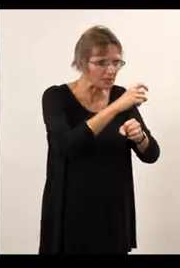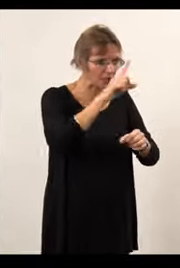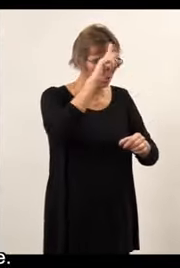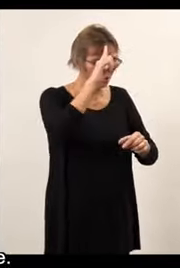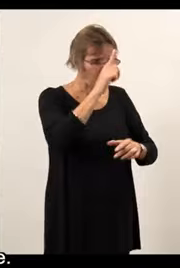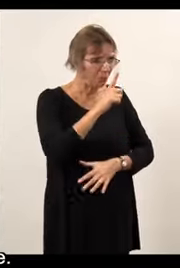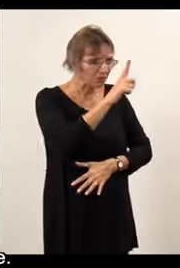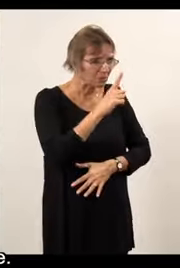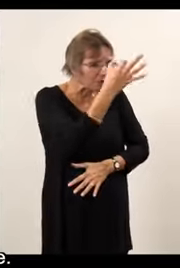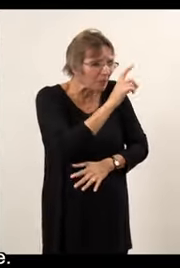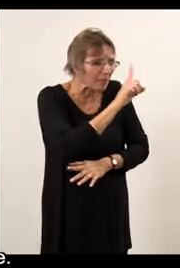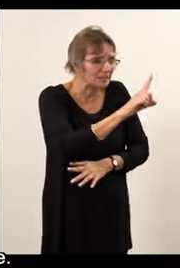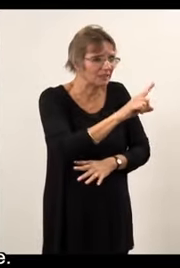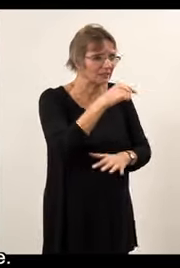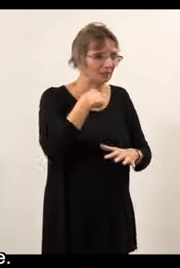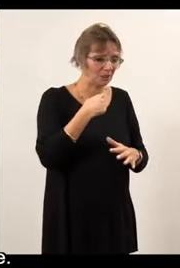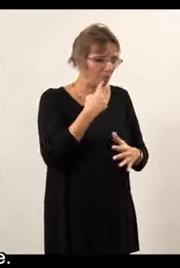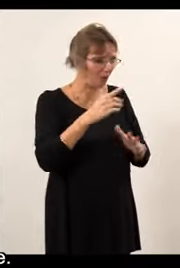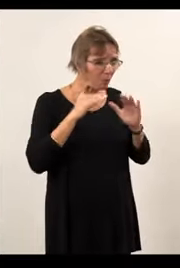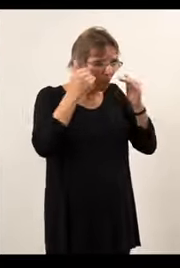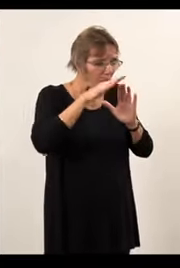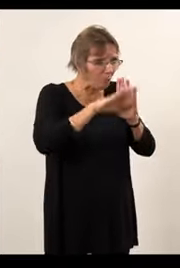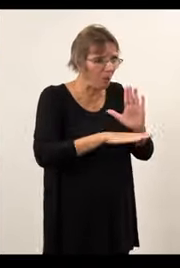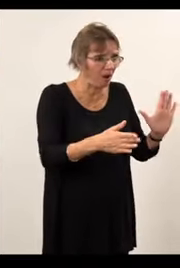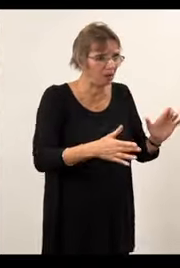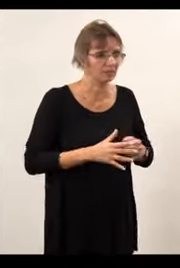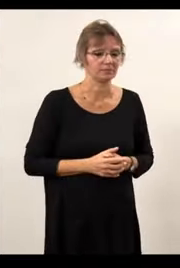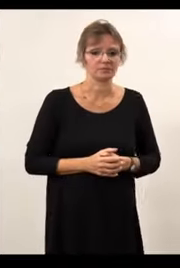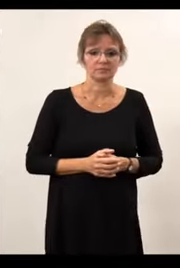Pourquoi tu me l'as pas dit? J'aurais eu tellement moins honte.